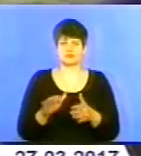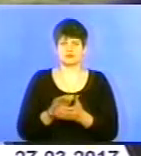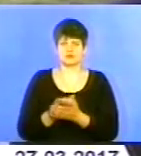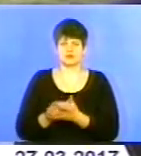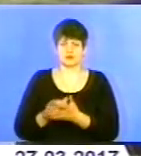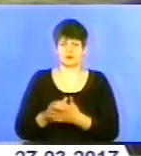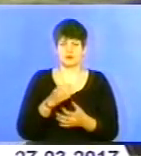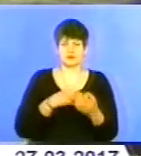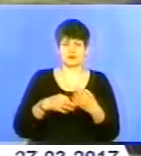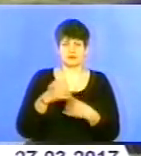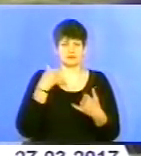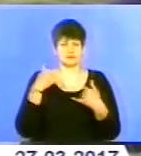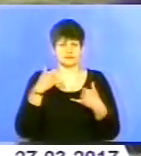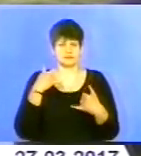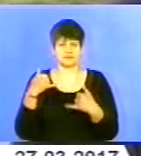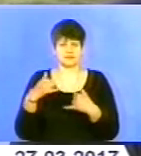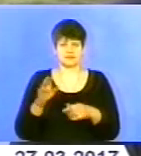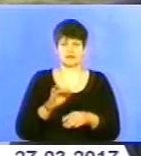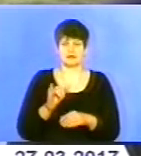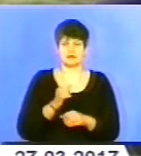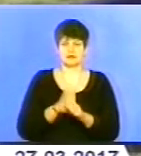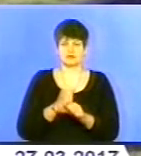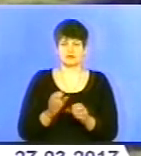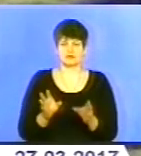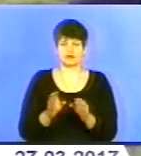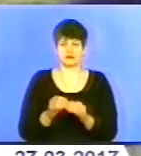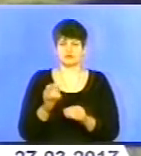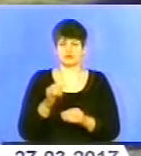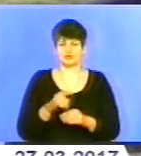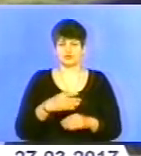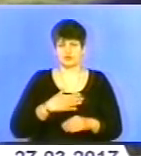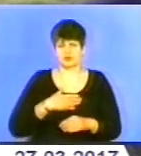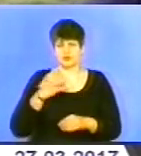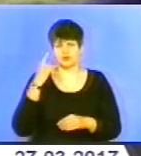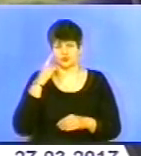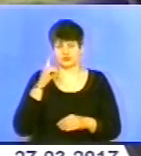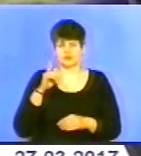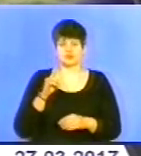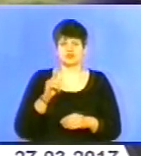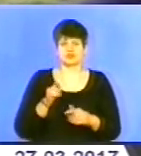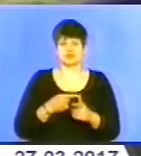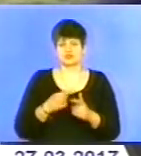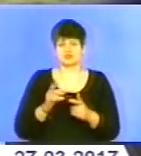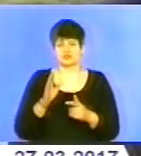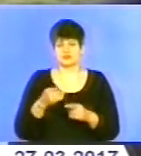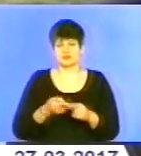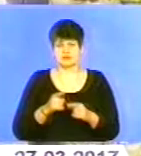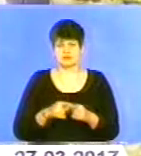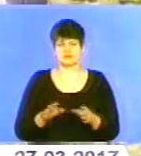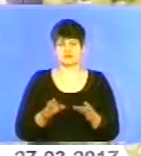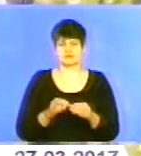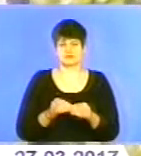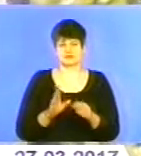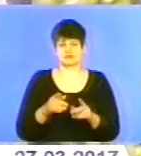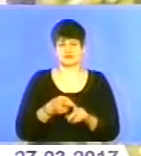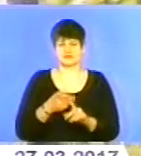обмінятися контактами, спілкуватися і працювати разом. І тому я думаю, що чи стане це формалізмом, залежить тільки від нас.